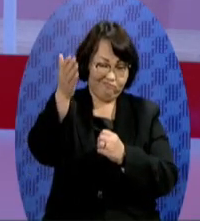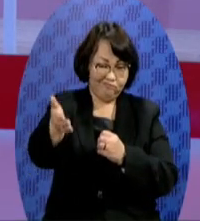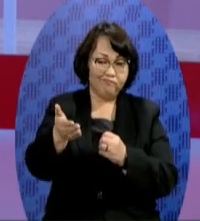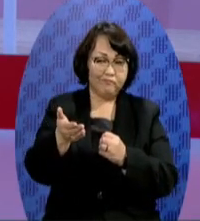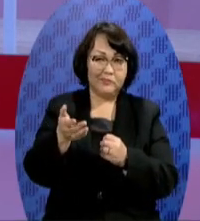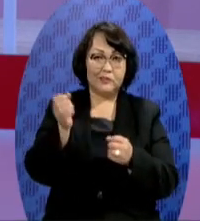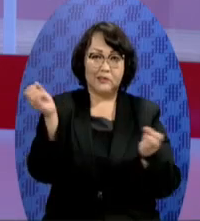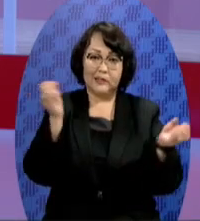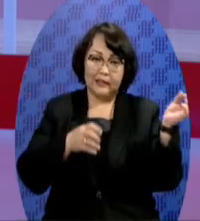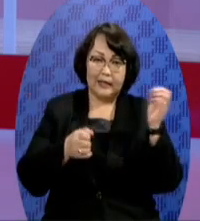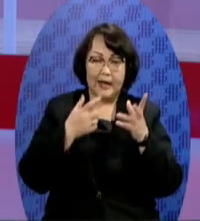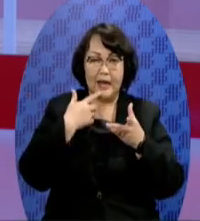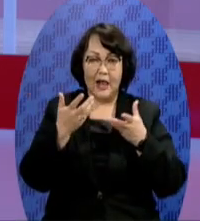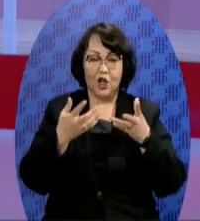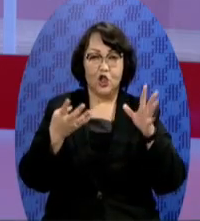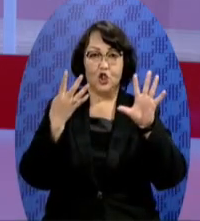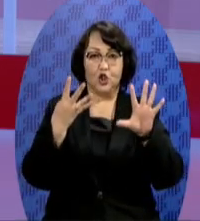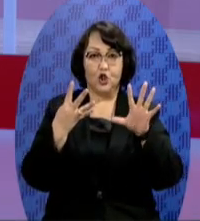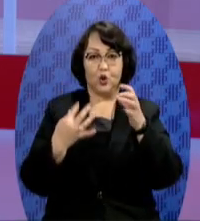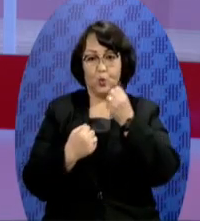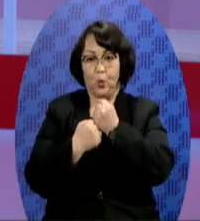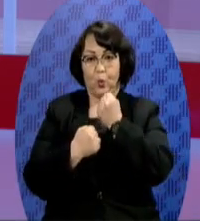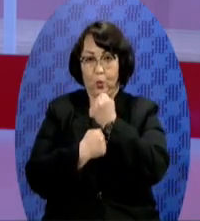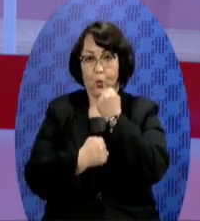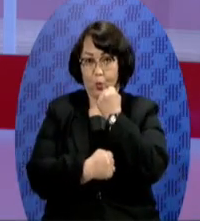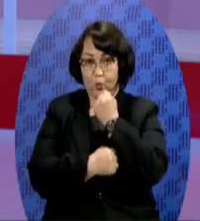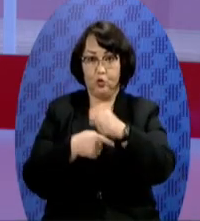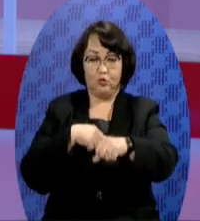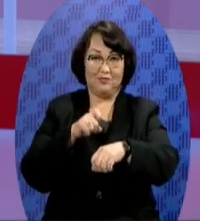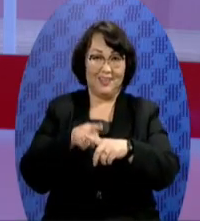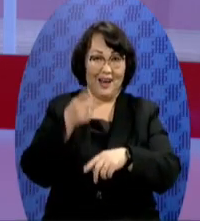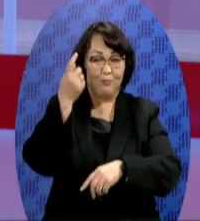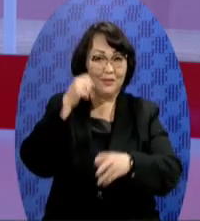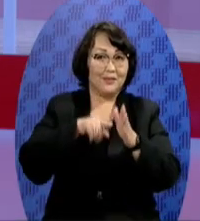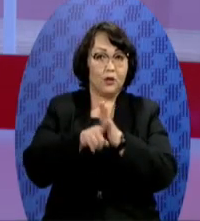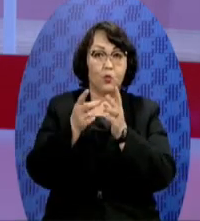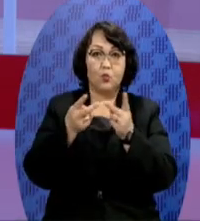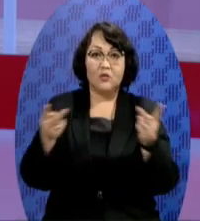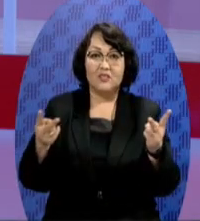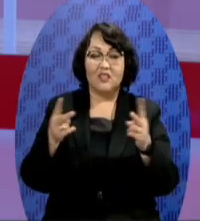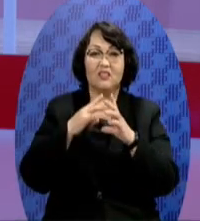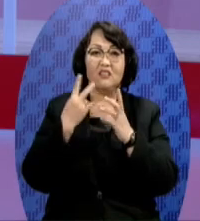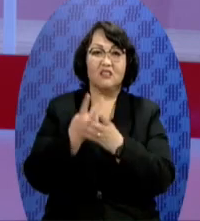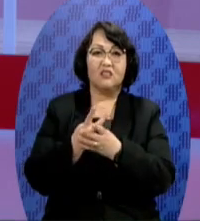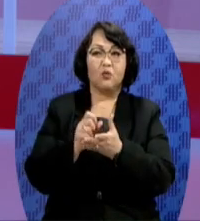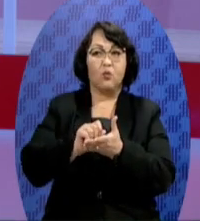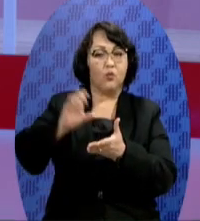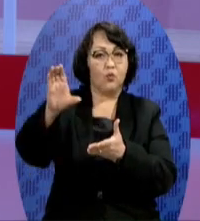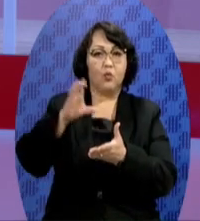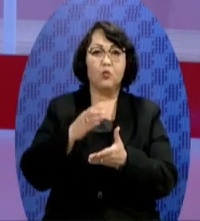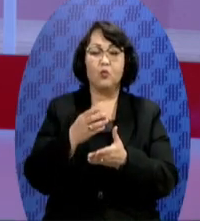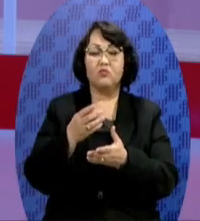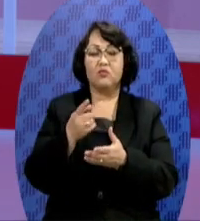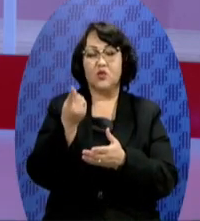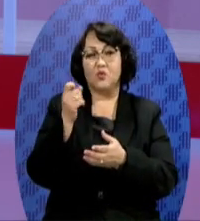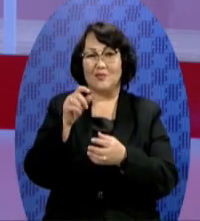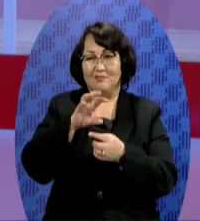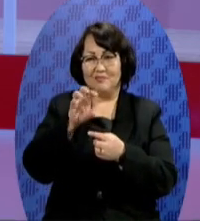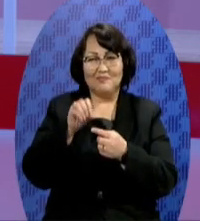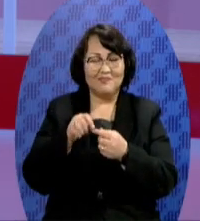Энд үндсэн 9 тулгуур зорилгыг тусгасан. Хамгийн ихэнд үндэсний нэгдмэл үнэтцүүл багтаж байгаа юм. Хууль эрхэлсэн болон дан бид энэ